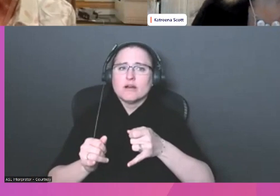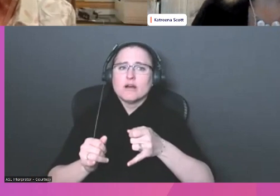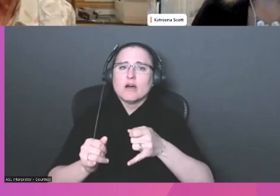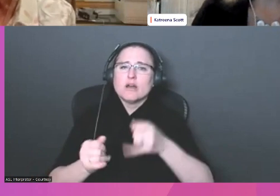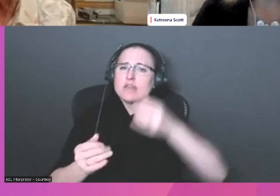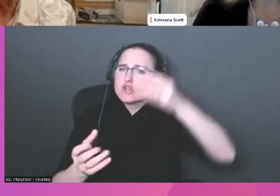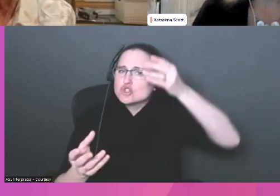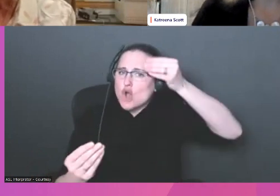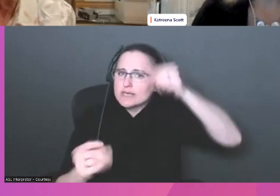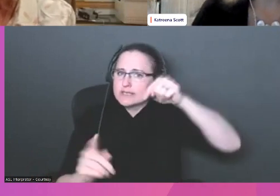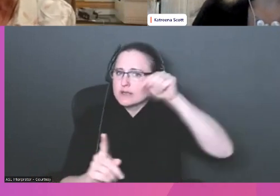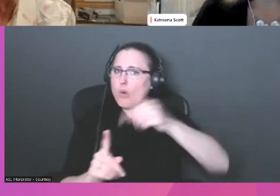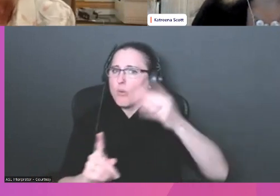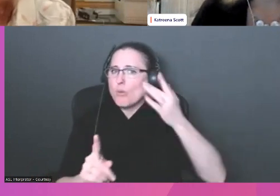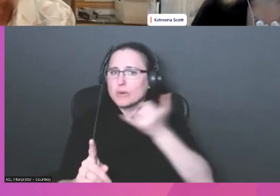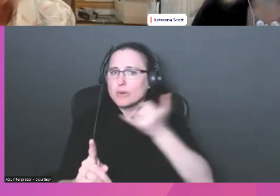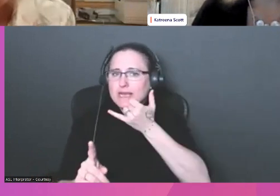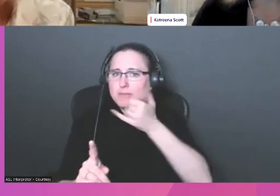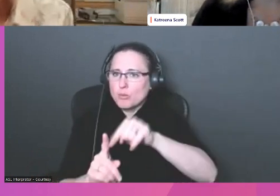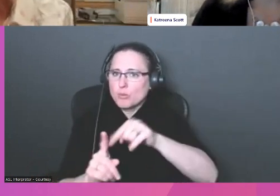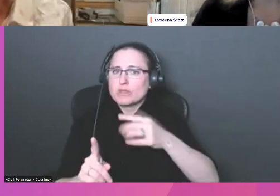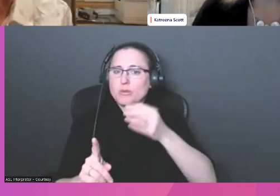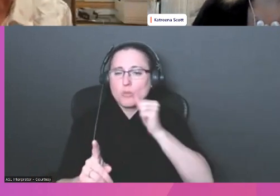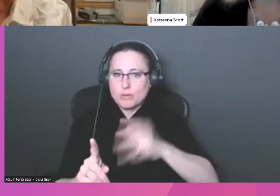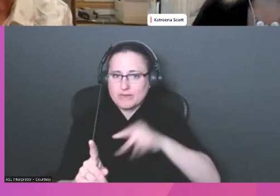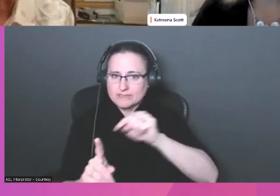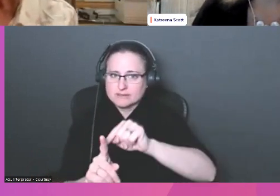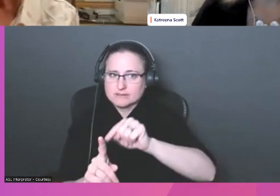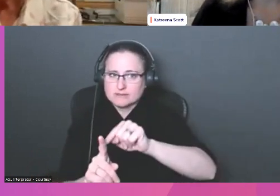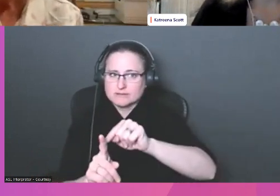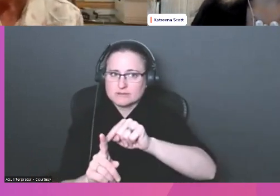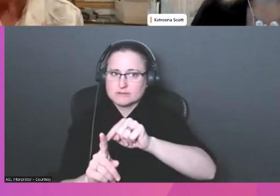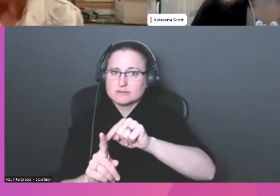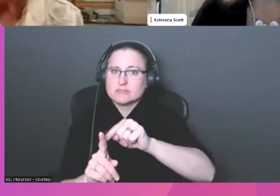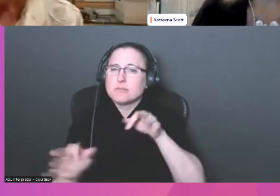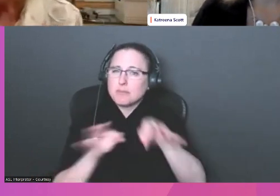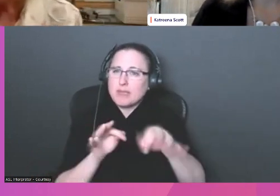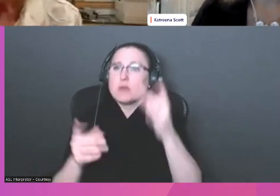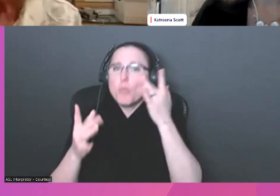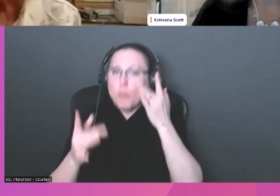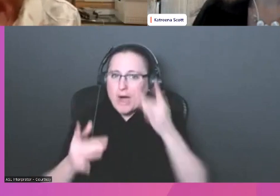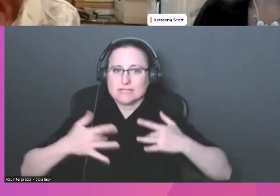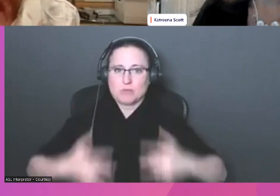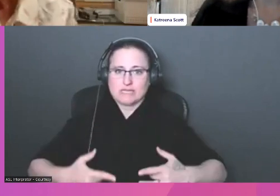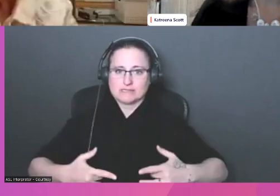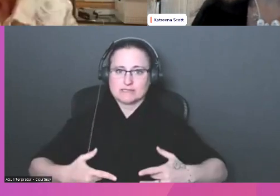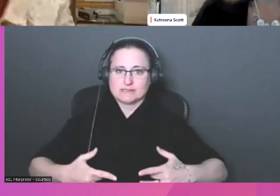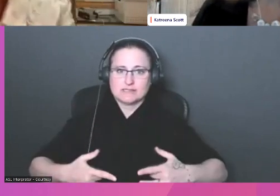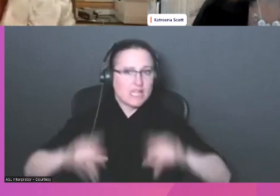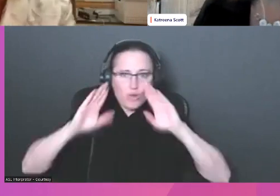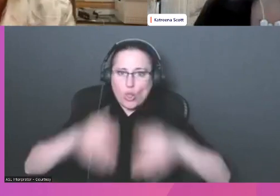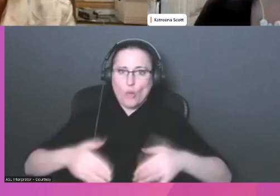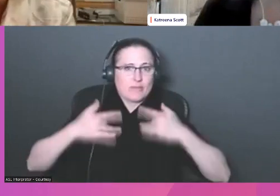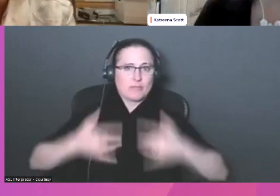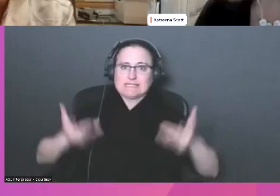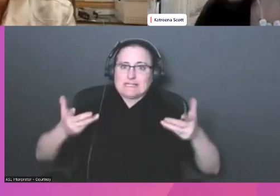l'individu qu'il ne se penche plus sur le contexte de cette femme, ce qui expliquerait pourquoi elle est